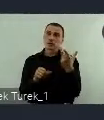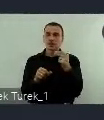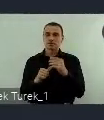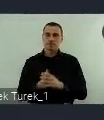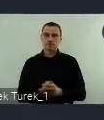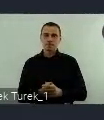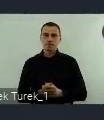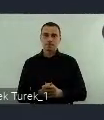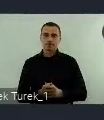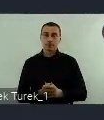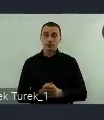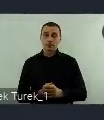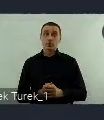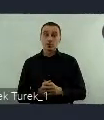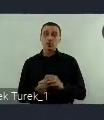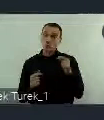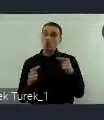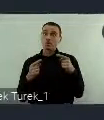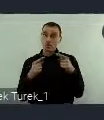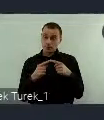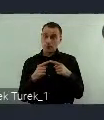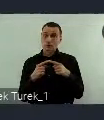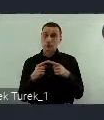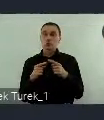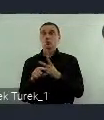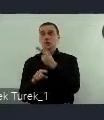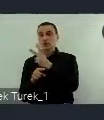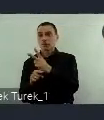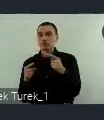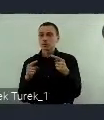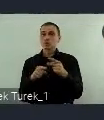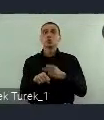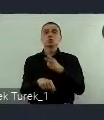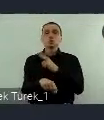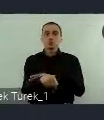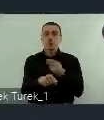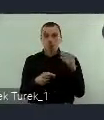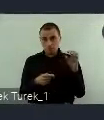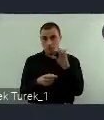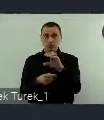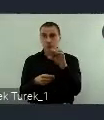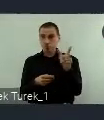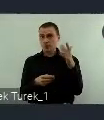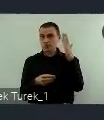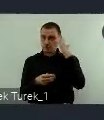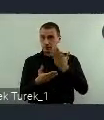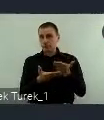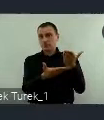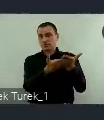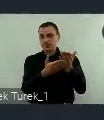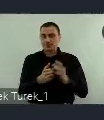oczywiście to będzie musiało być w porozumieniu z urzędami które dają wam pieniądze żeby one też o tym wiedział i to klapały